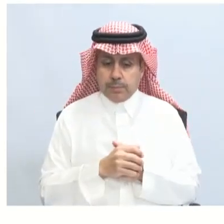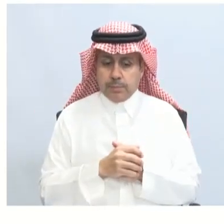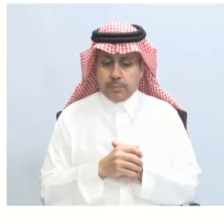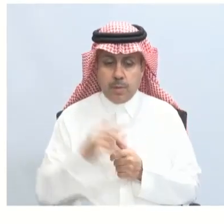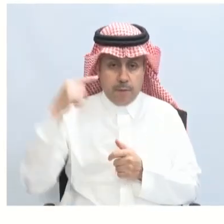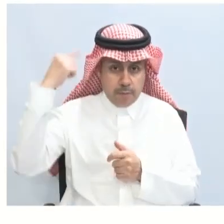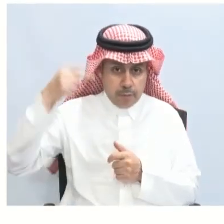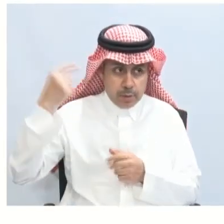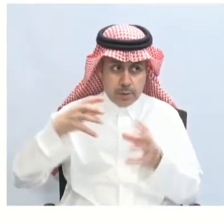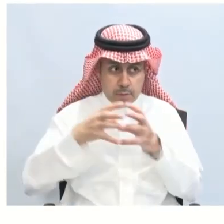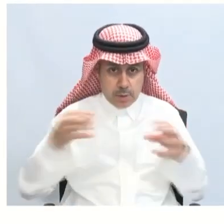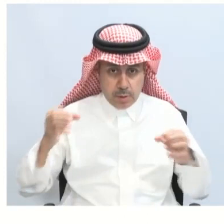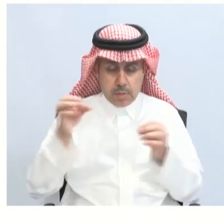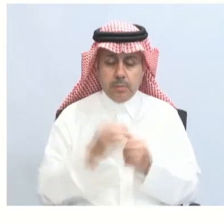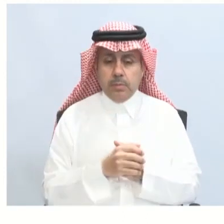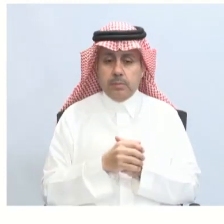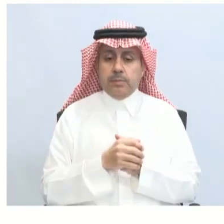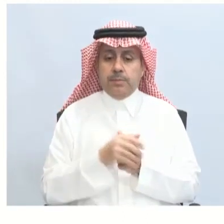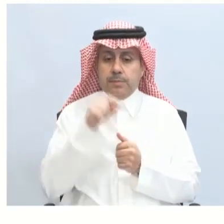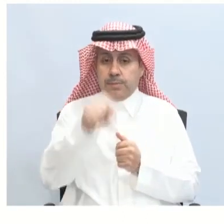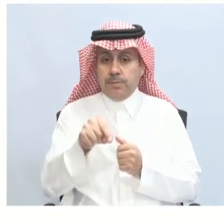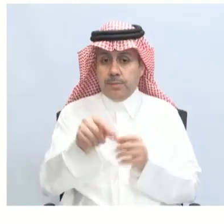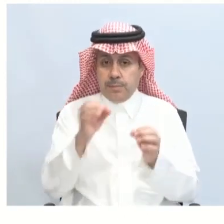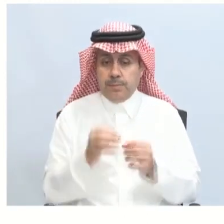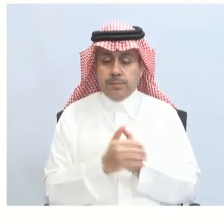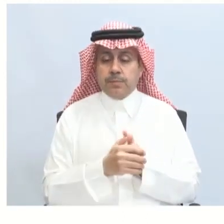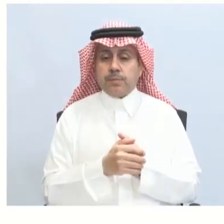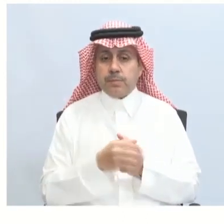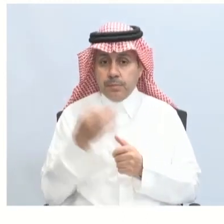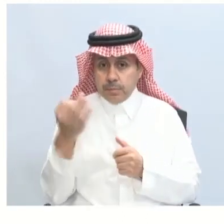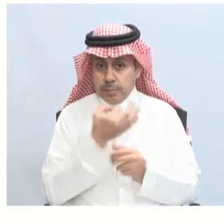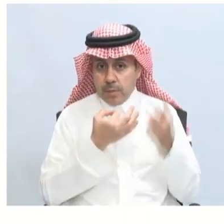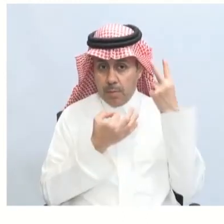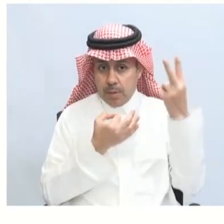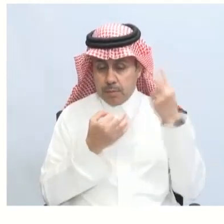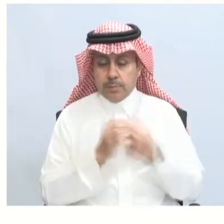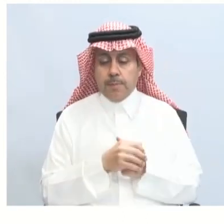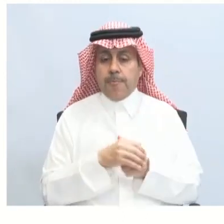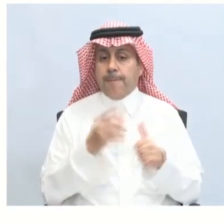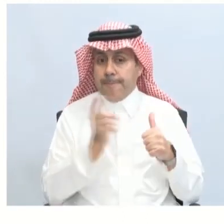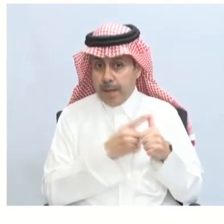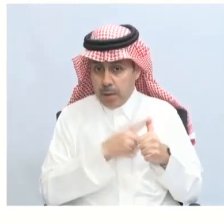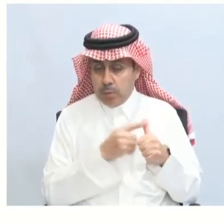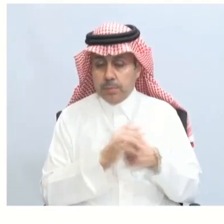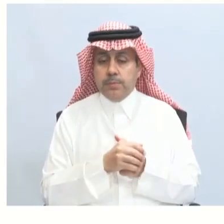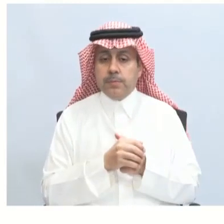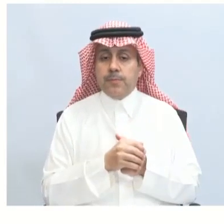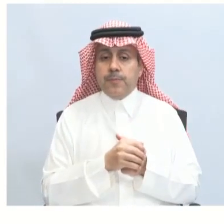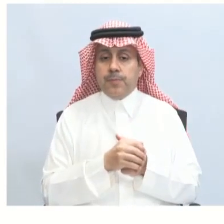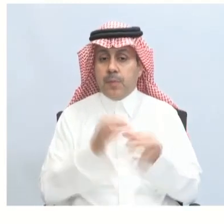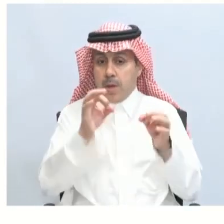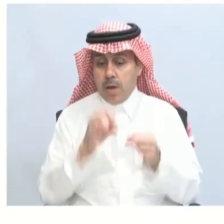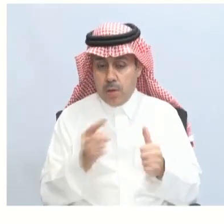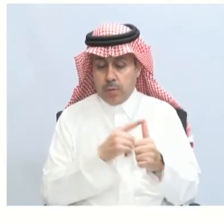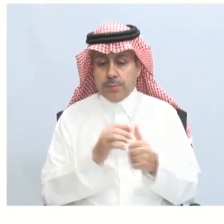نلحظ في تفسير هذه الايات لنجد ان هذه الايات تحدثت عن امرين الامر الاول فيما يتعلق بالايه